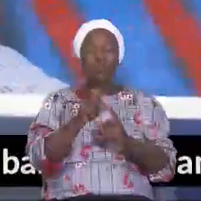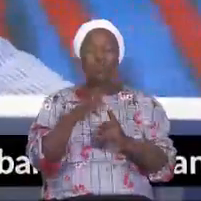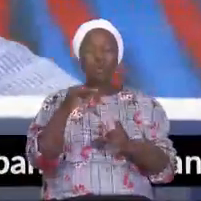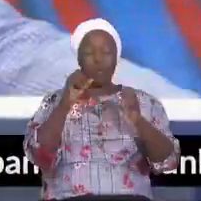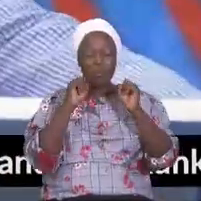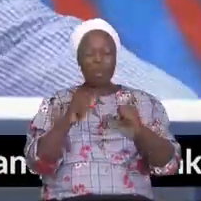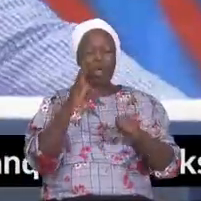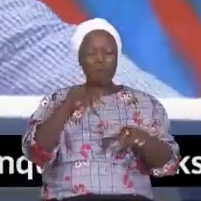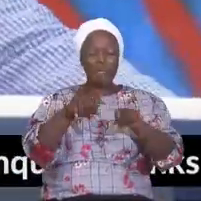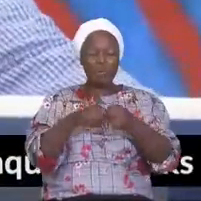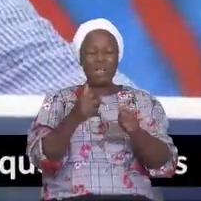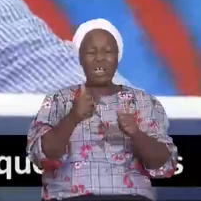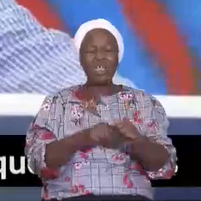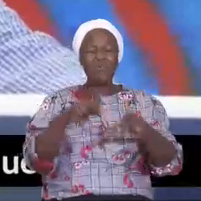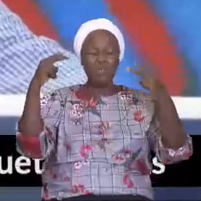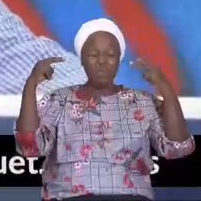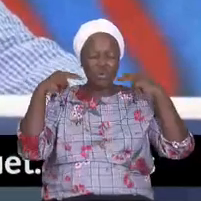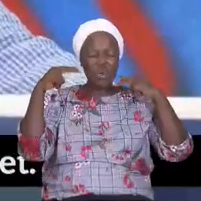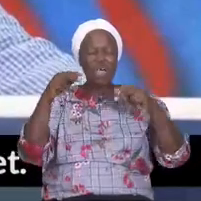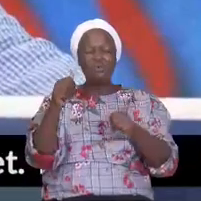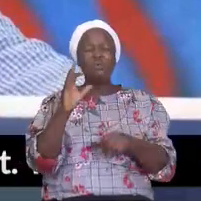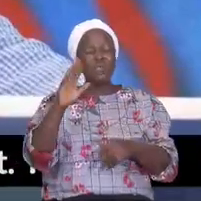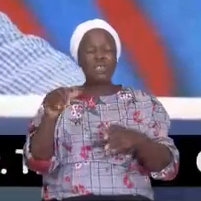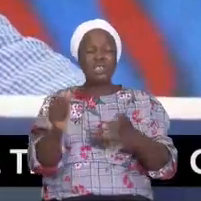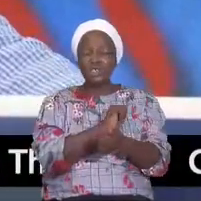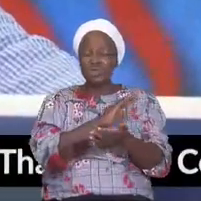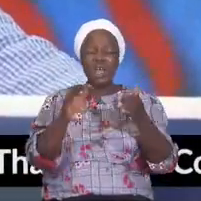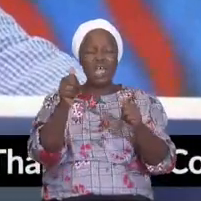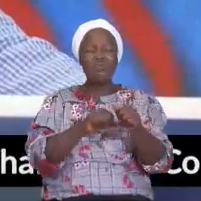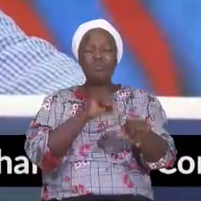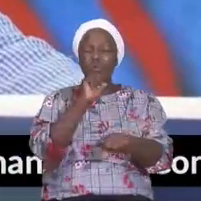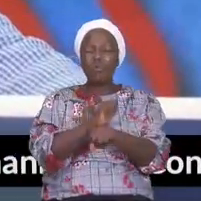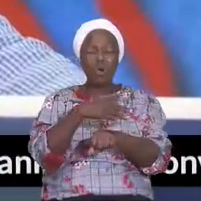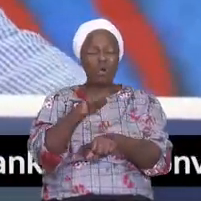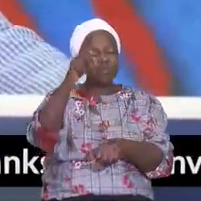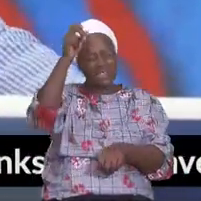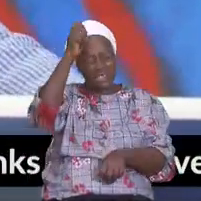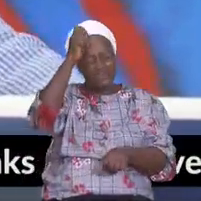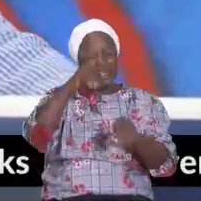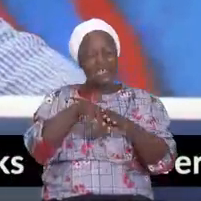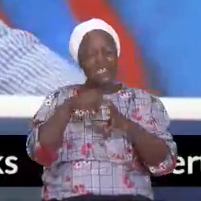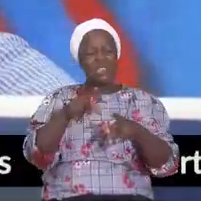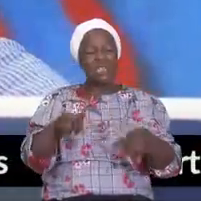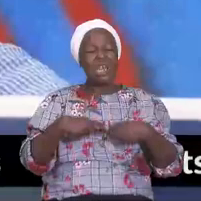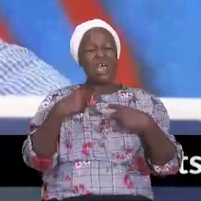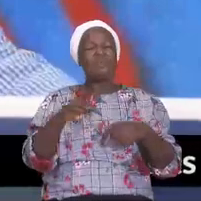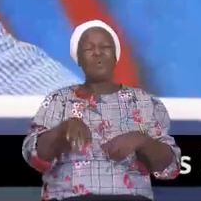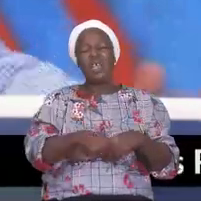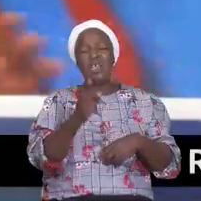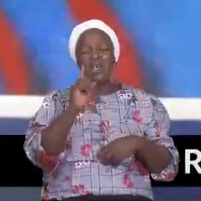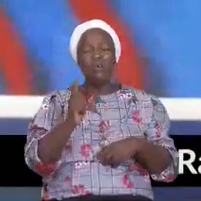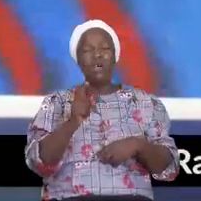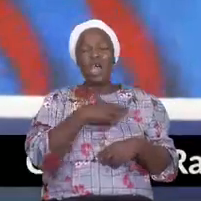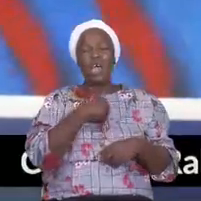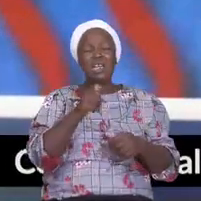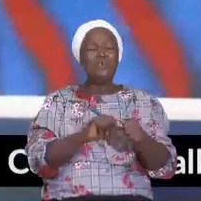j'envoie la parole de puissance. Et cette parole de puissance brisera tous les jougs, va détruire toutes